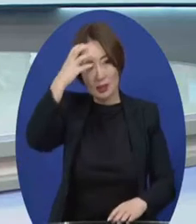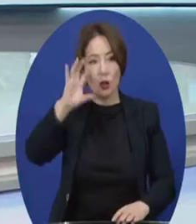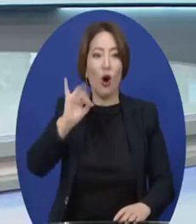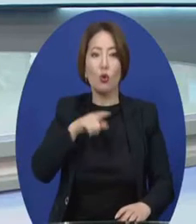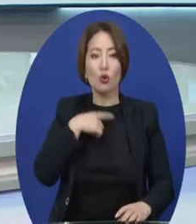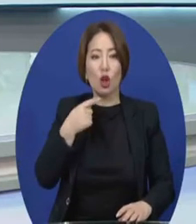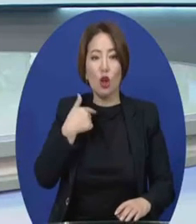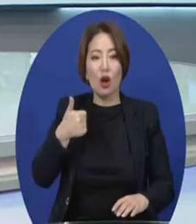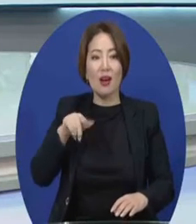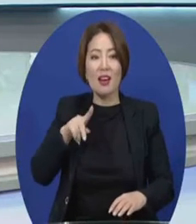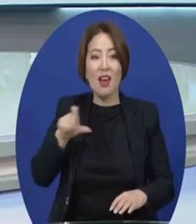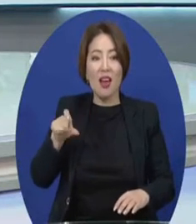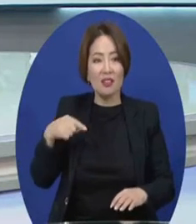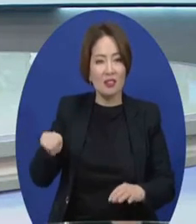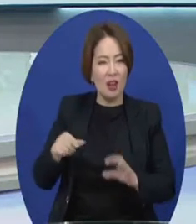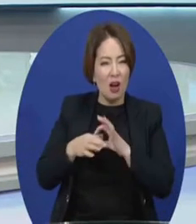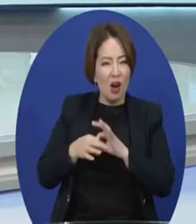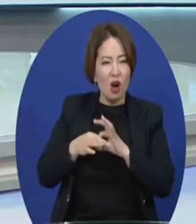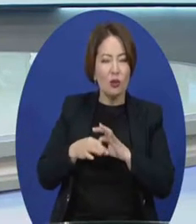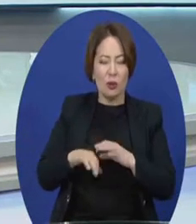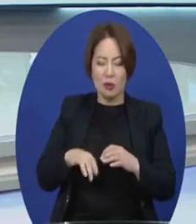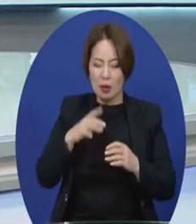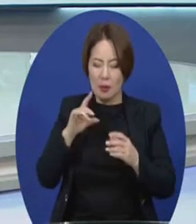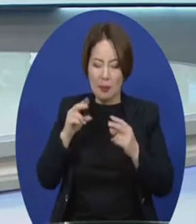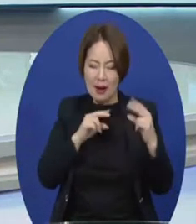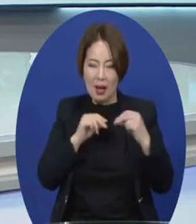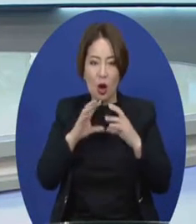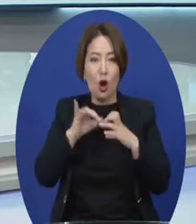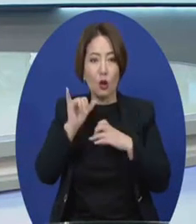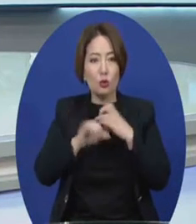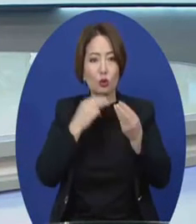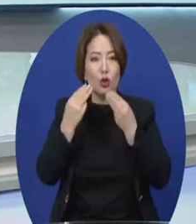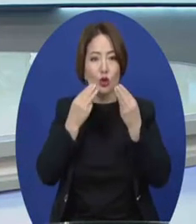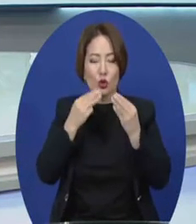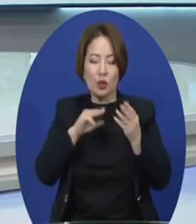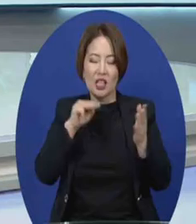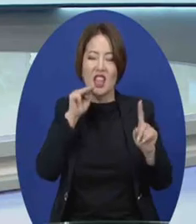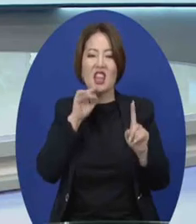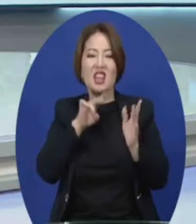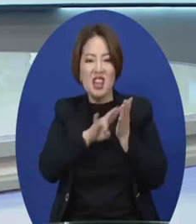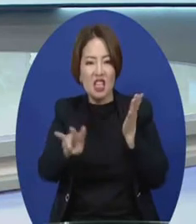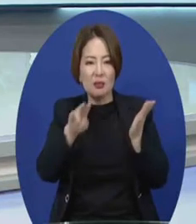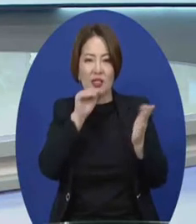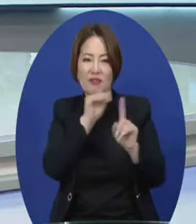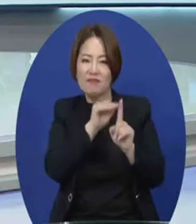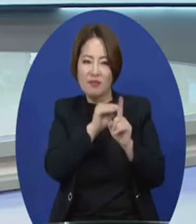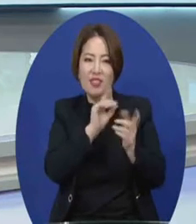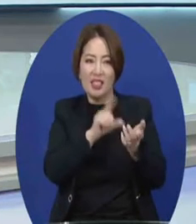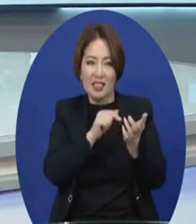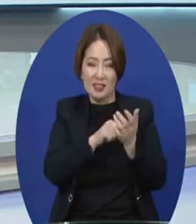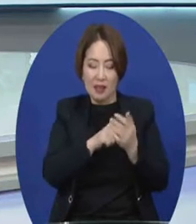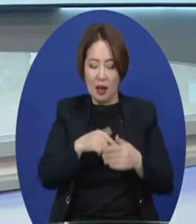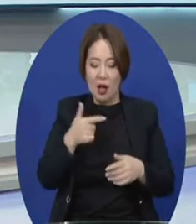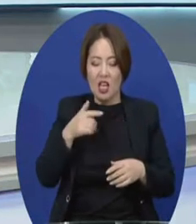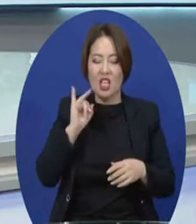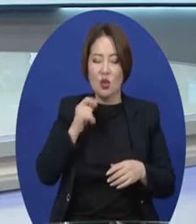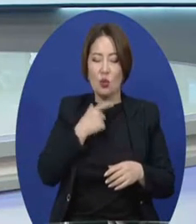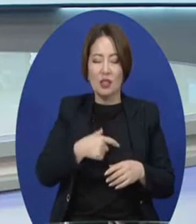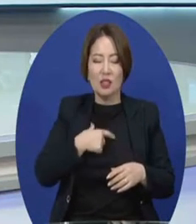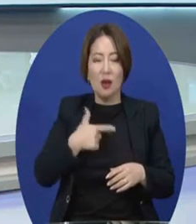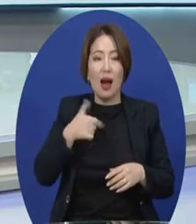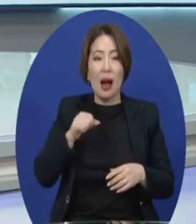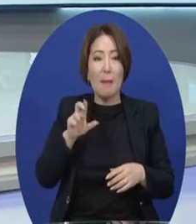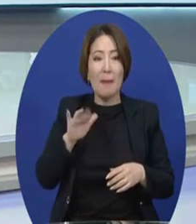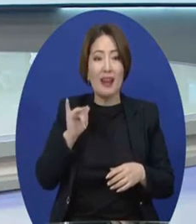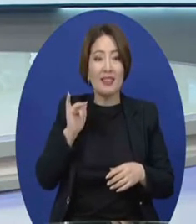гэрээтэй холбоотой маргаанаар олон улсын шүүхэд нэхэмжил гарах хүртэл өлсгөн зарлахыг илэрхийлсэн улс орлын гишүүн Ганбаатартай засан газрыг төлөөлж хуульцод